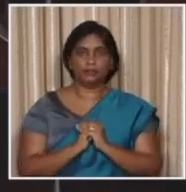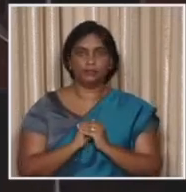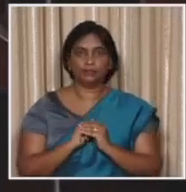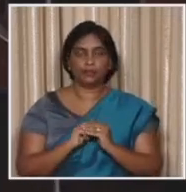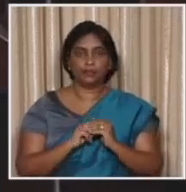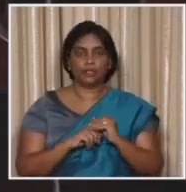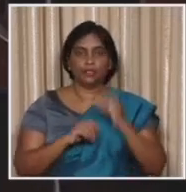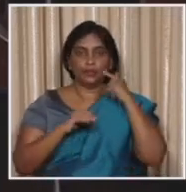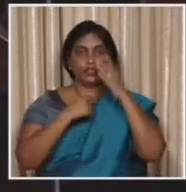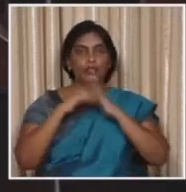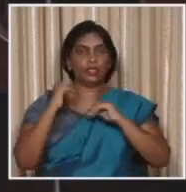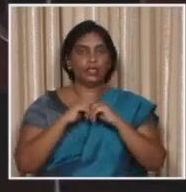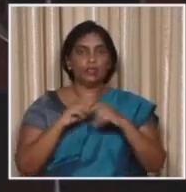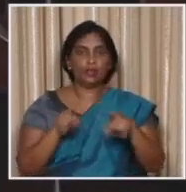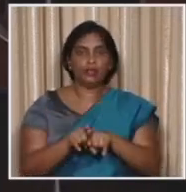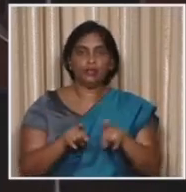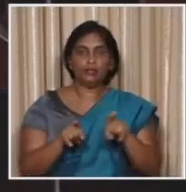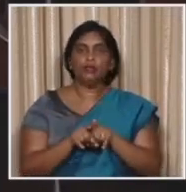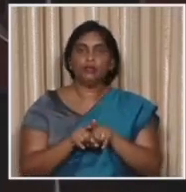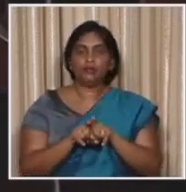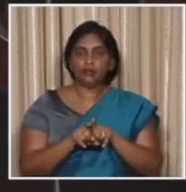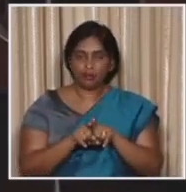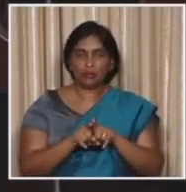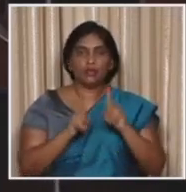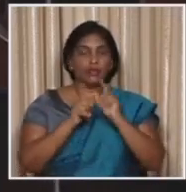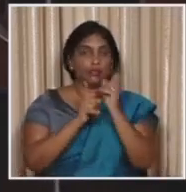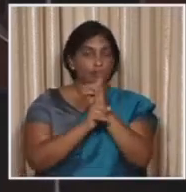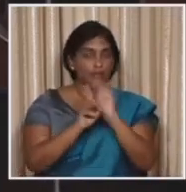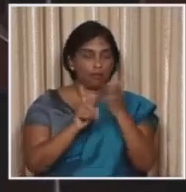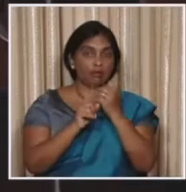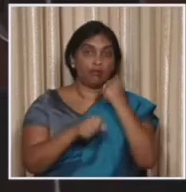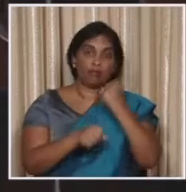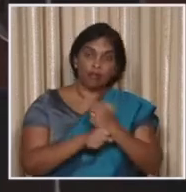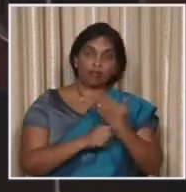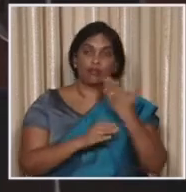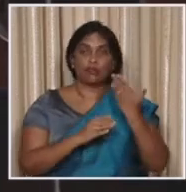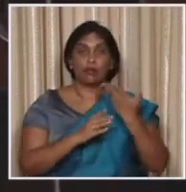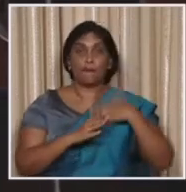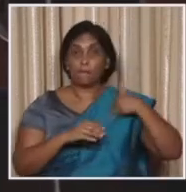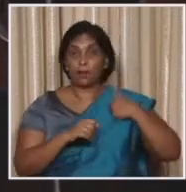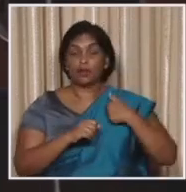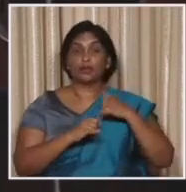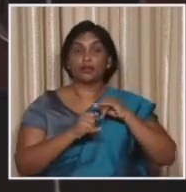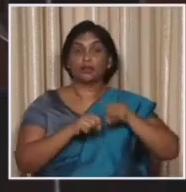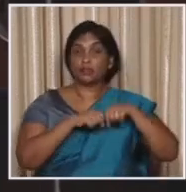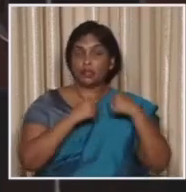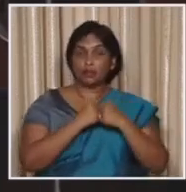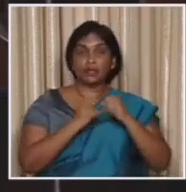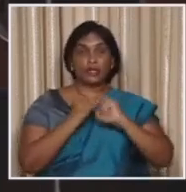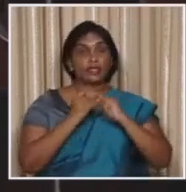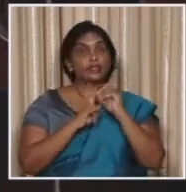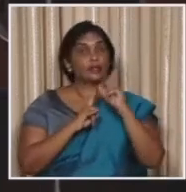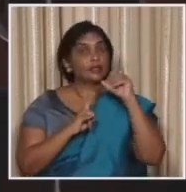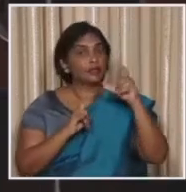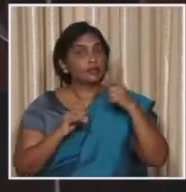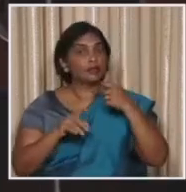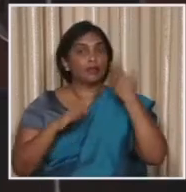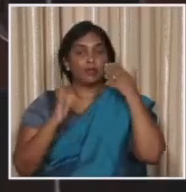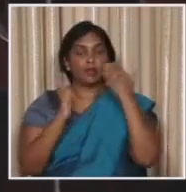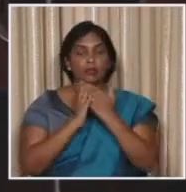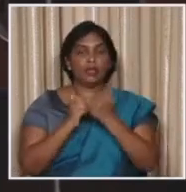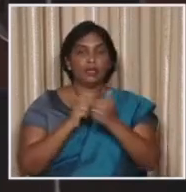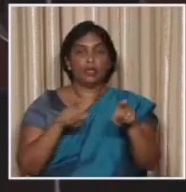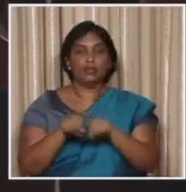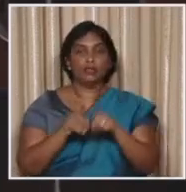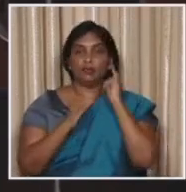ගැටලුව දිගින් දිගටම යනවා ඒ වගේම ඍජුව වෙනත් රාජ්‍යයන්ගෙන් සහ මව් සමාගමෙන් SPC ආයතනයට ඖෂධ මිලදී ගැනීම සඳහා ක්‍රමවේදයක් සකස්